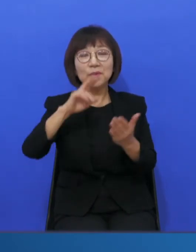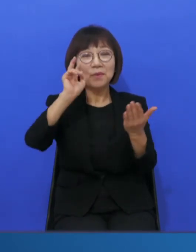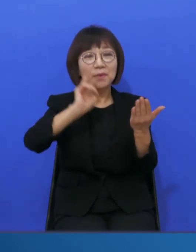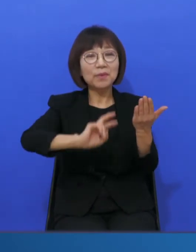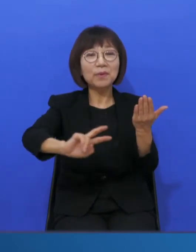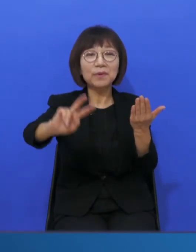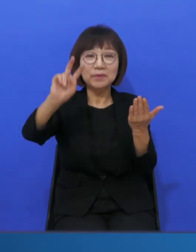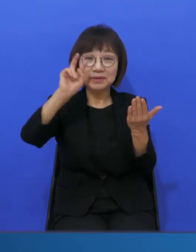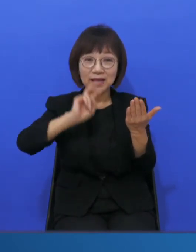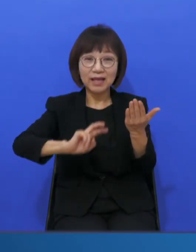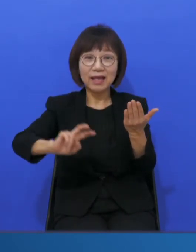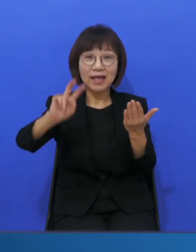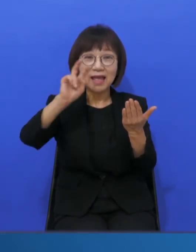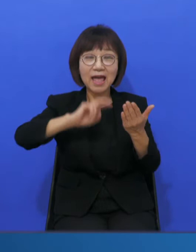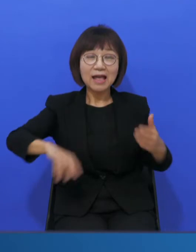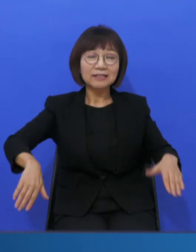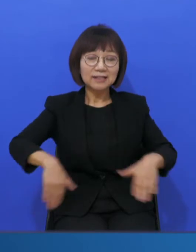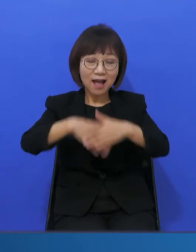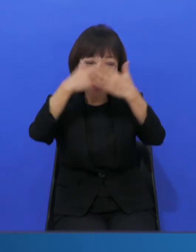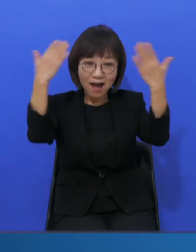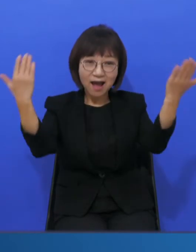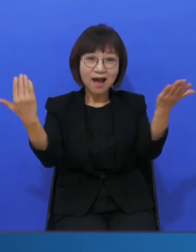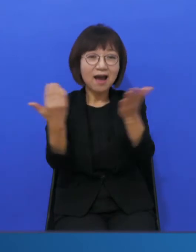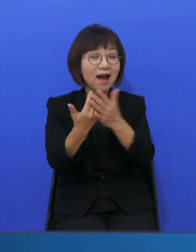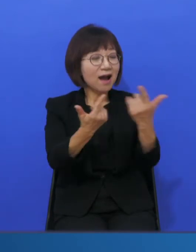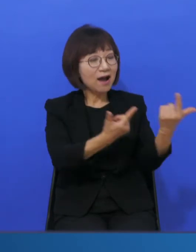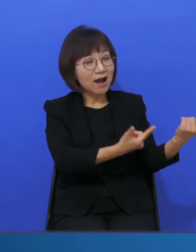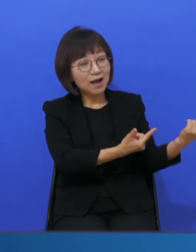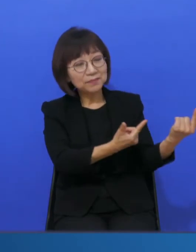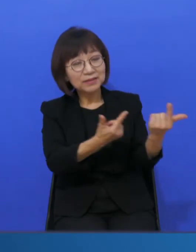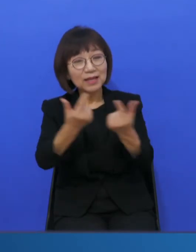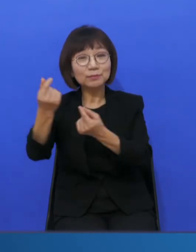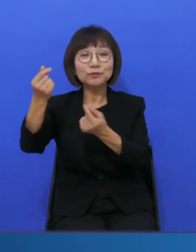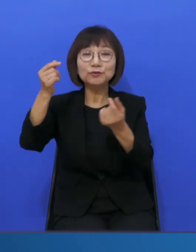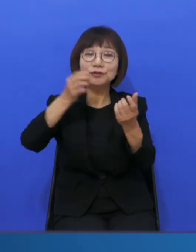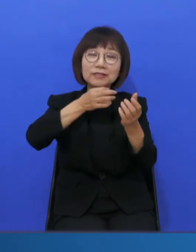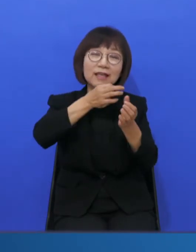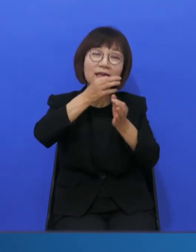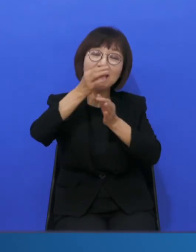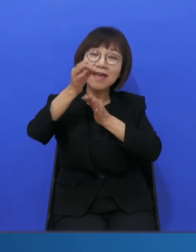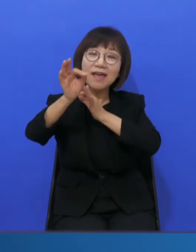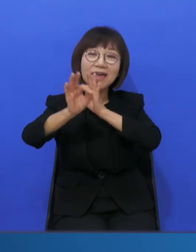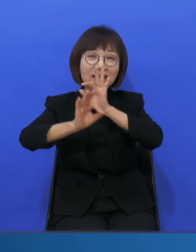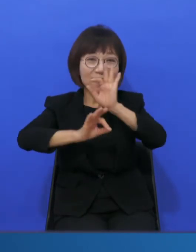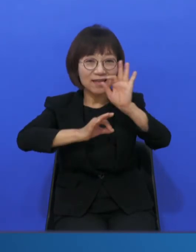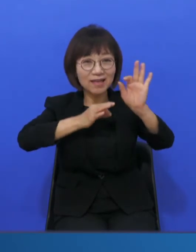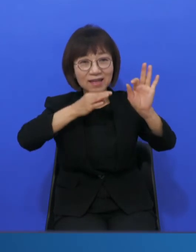아름다운 노래 다 함께 부르세.